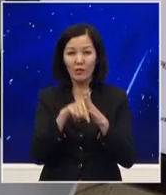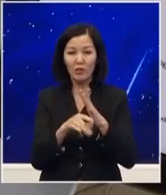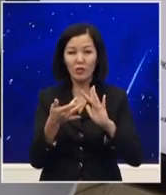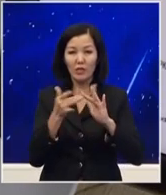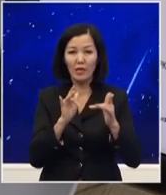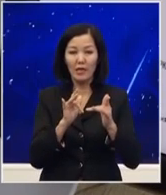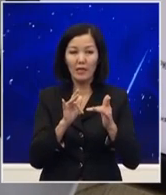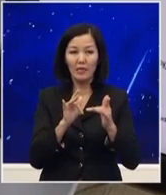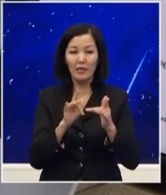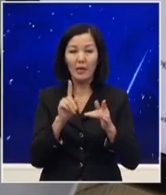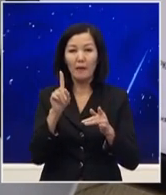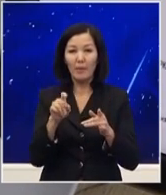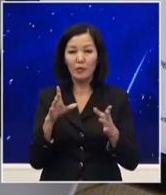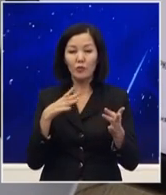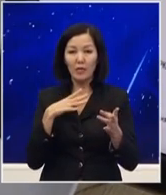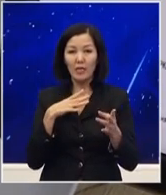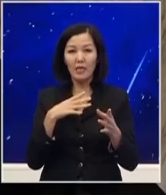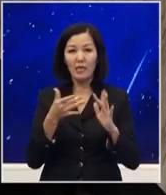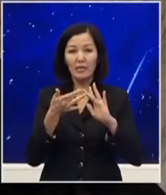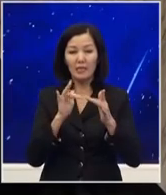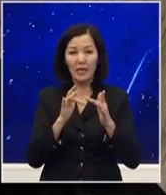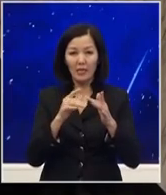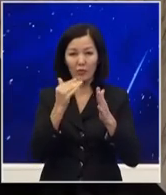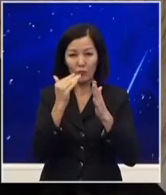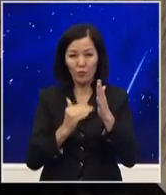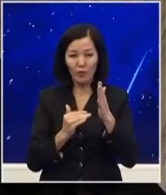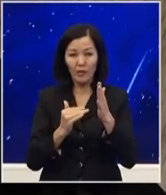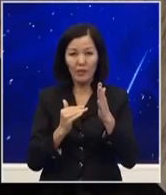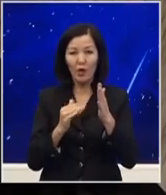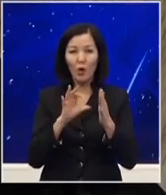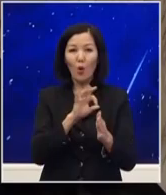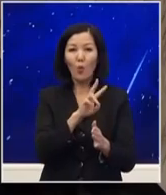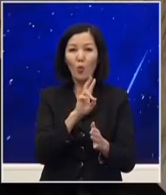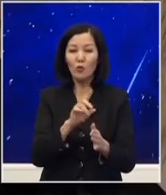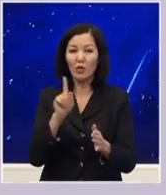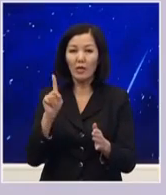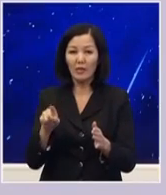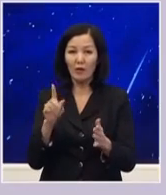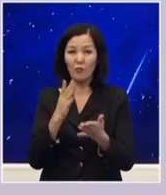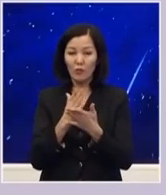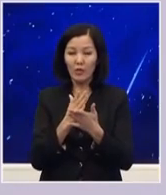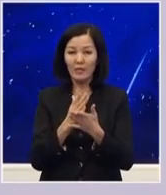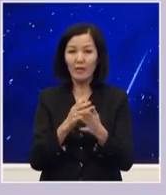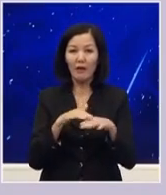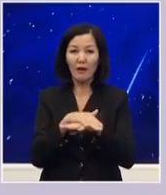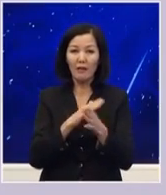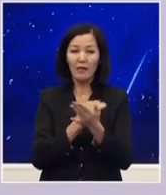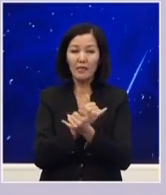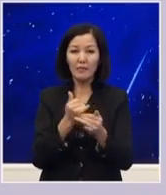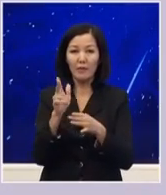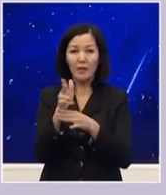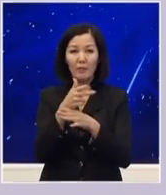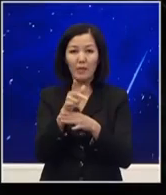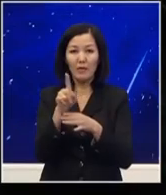виртуалды ассистент түймесін басыңыз. Ол сайттың төменгі оң жақ бұрышында орналасқан. Әрі қарай қоңырау халыққа қызмет көрсету орталығына бейне қоңырау